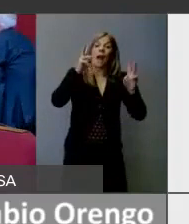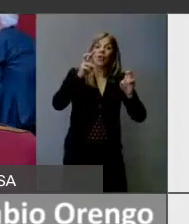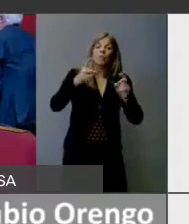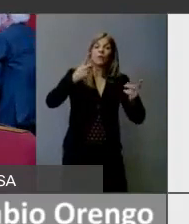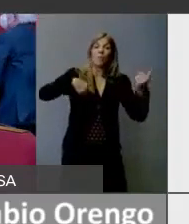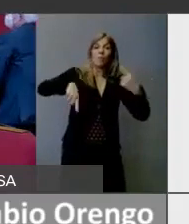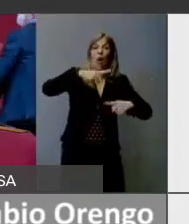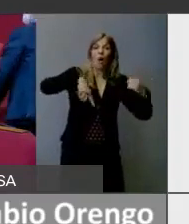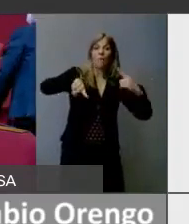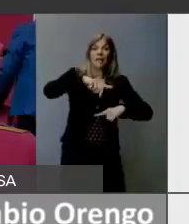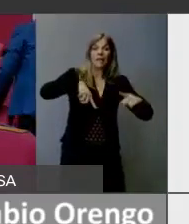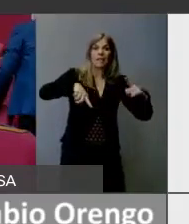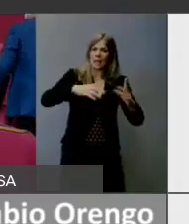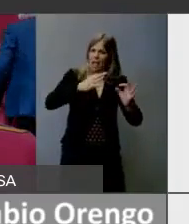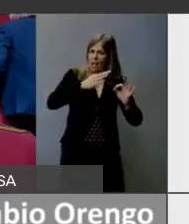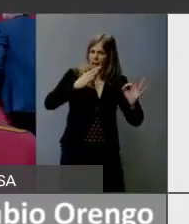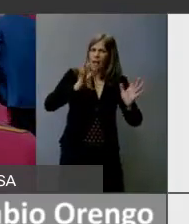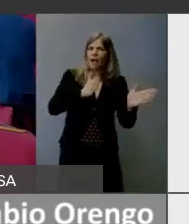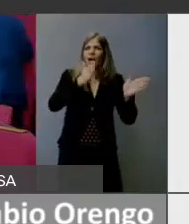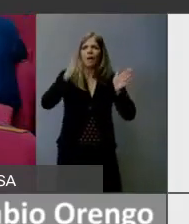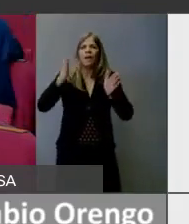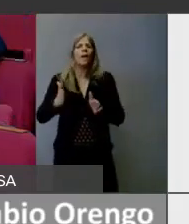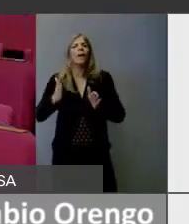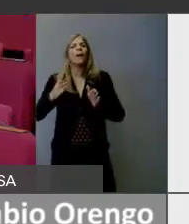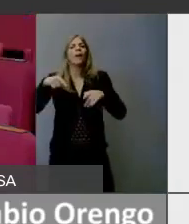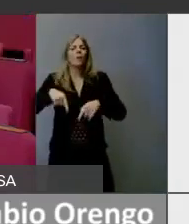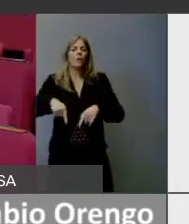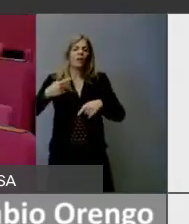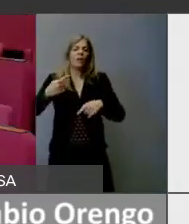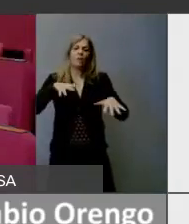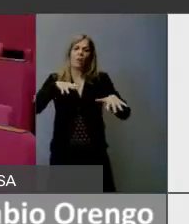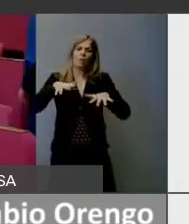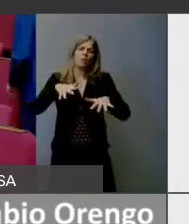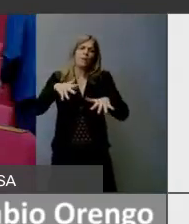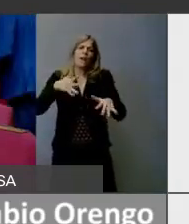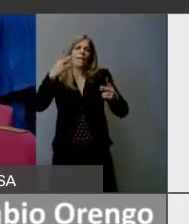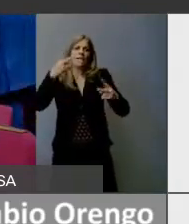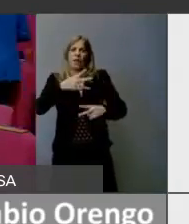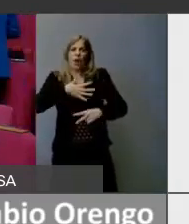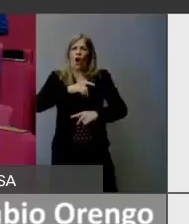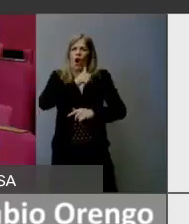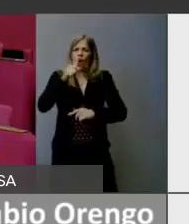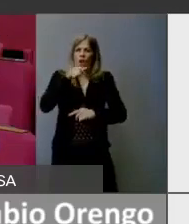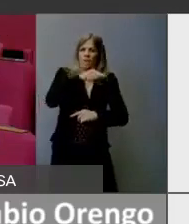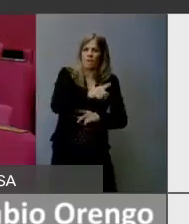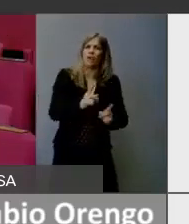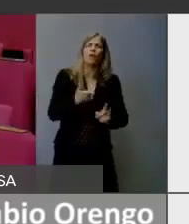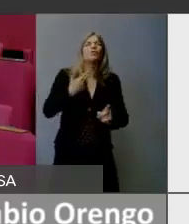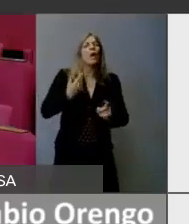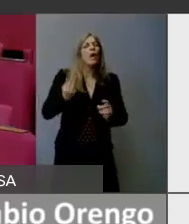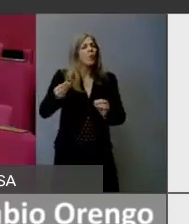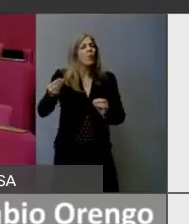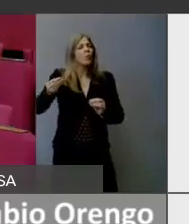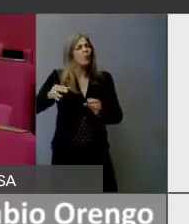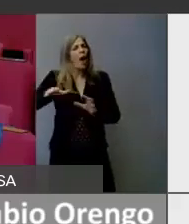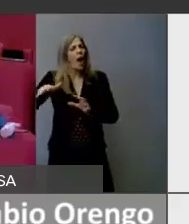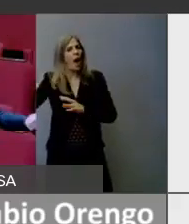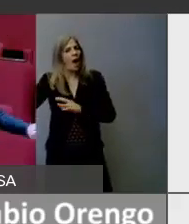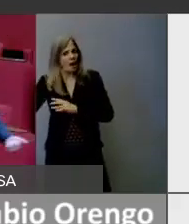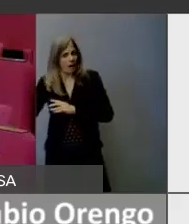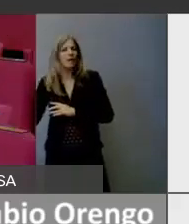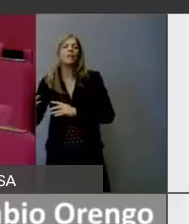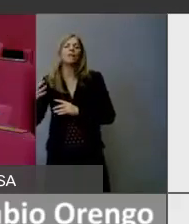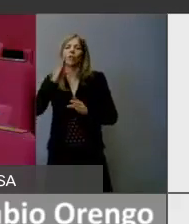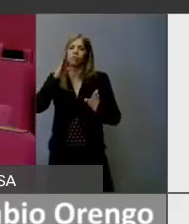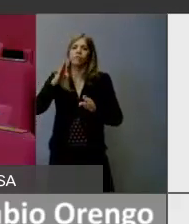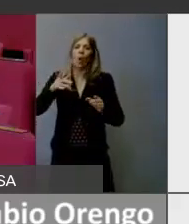questa amministrazione qui, assessore, non è compito suo, ci sono anche degli altri elementi, quelli che riguardano certamente l'urbanistica,